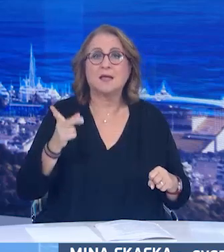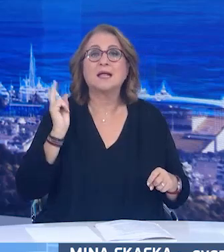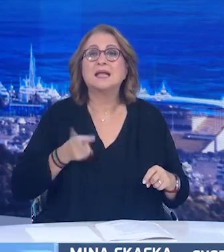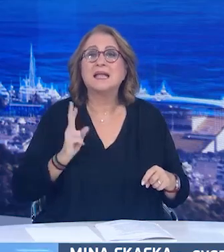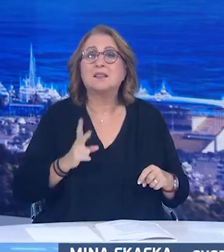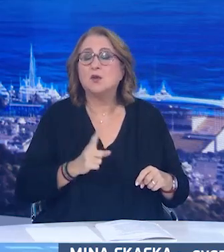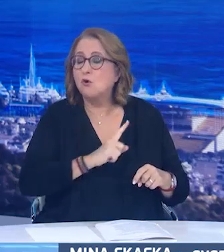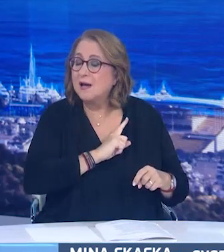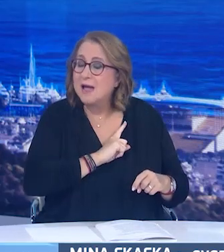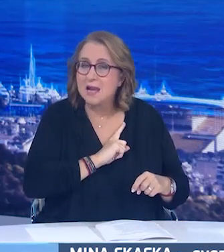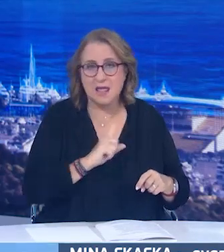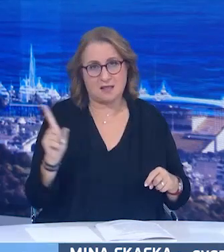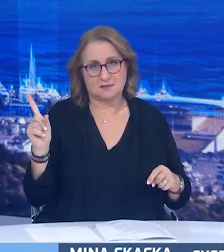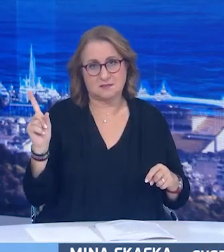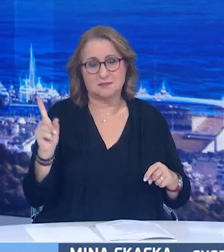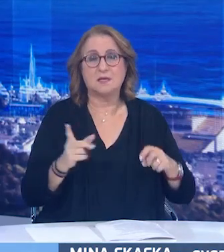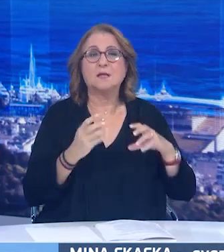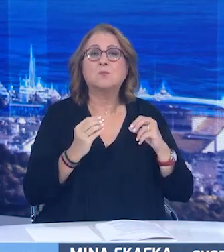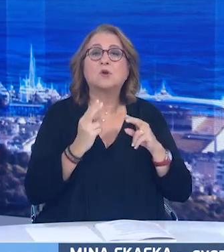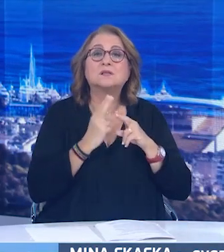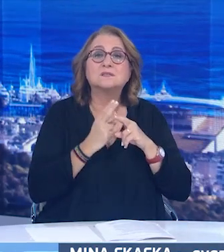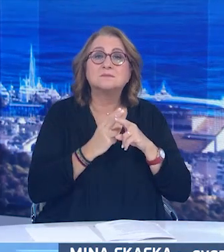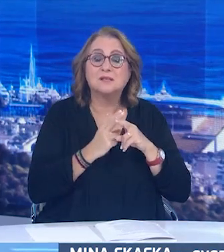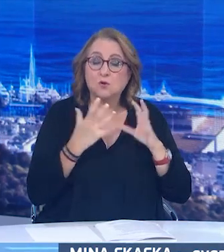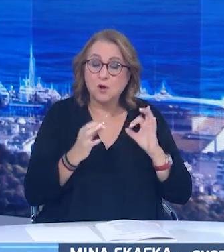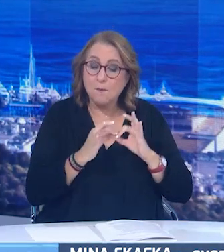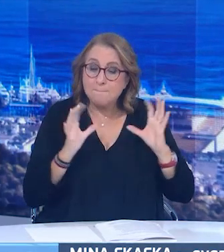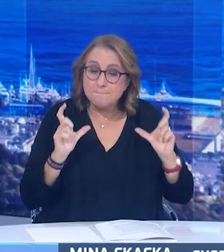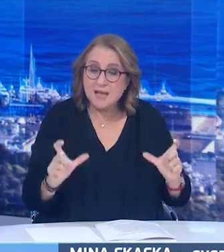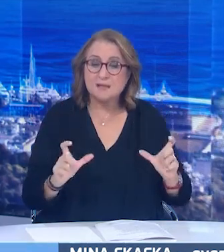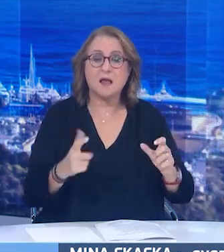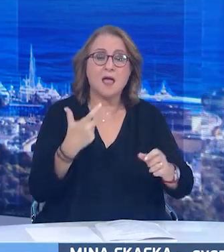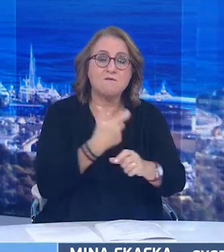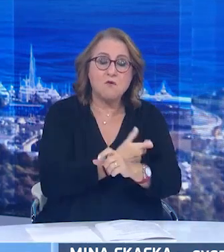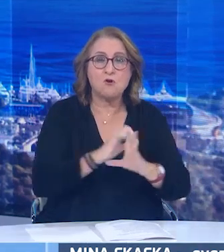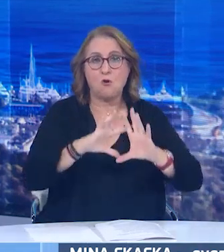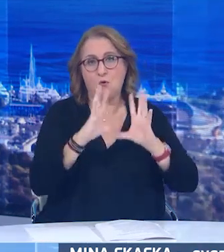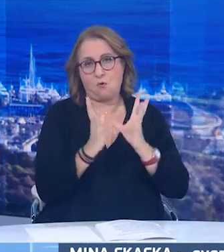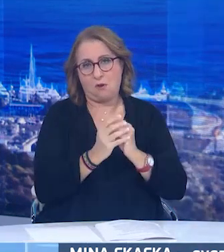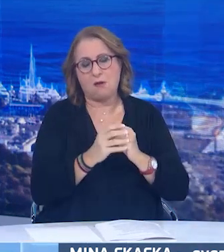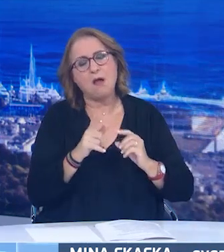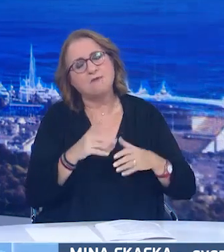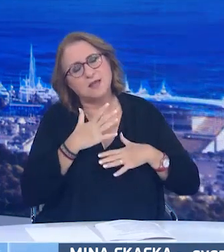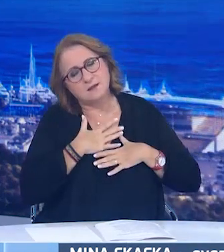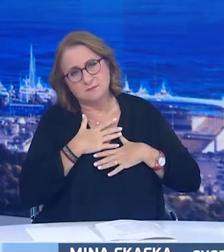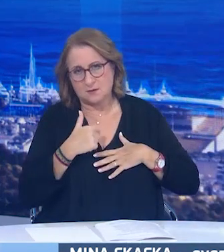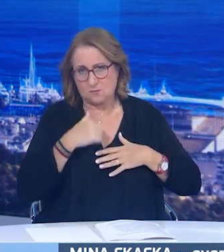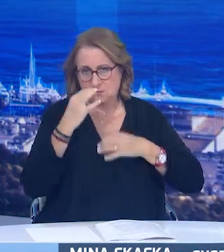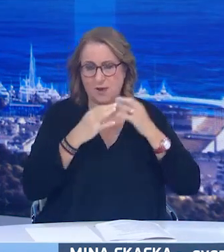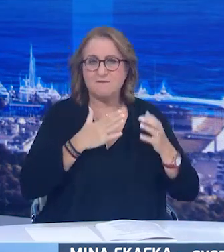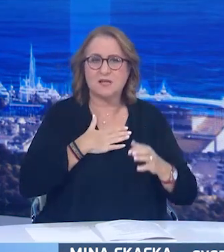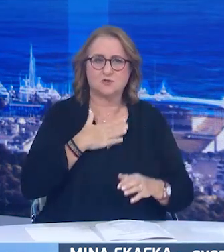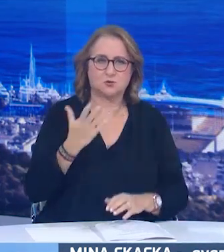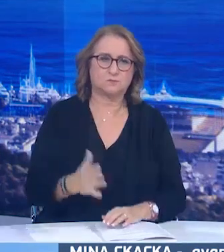να μην κινδυνεύει κανείς και άρα είναι πάρα πολύ σημαντικό και να κρατάμε τα μέτρα και να εμβολιαστούμε. Αυτά από μένα σήμερα.